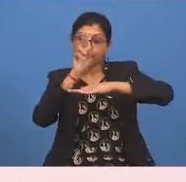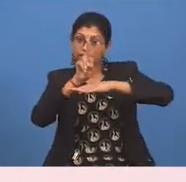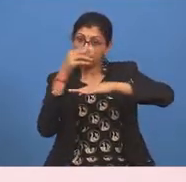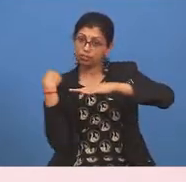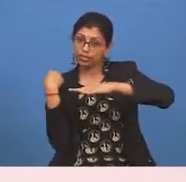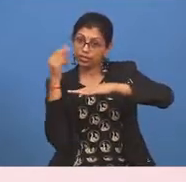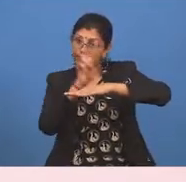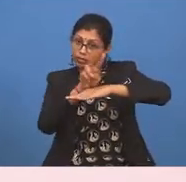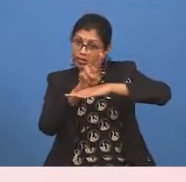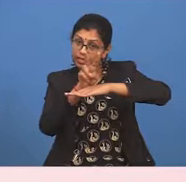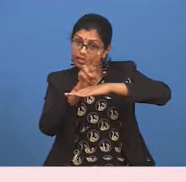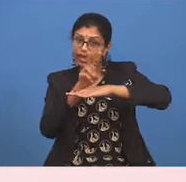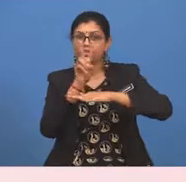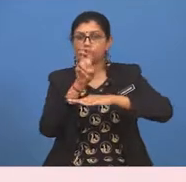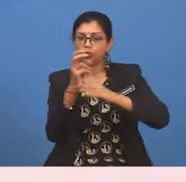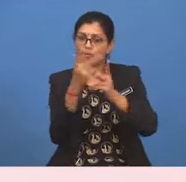40%.